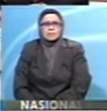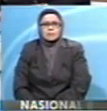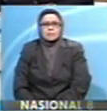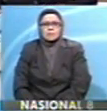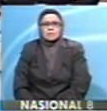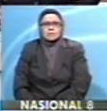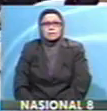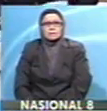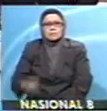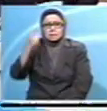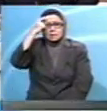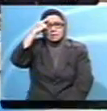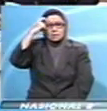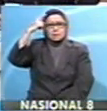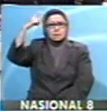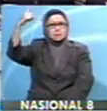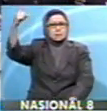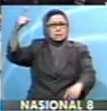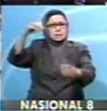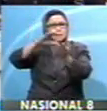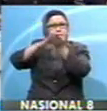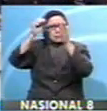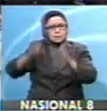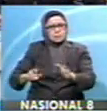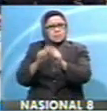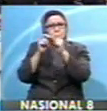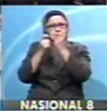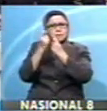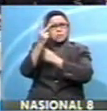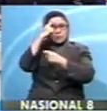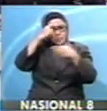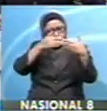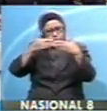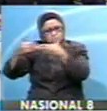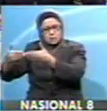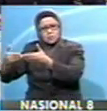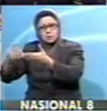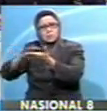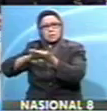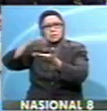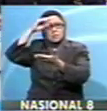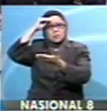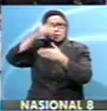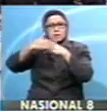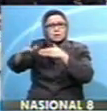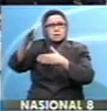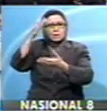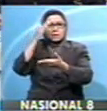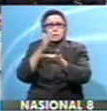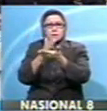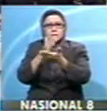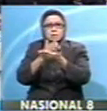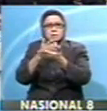dibenarkan impian seorang pelajar tingkatan dua untuk menyambung semula sesi persekolahan selepas diberhentikan ogos tahun lalu akibat mengalami